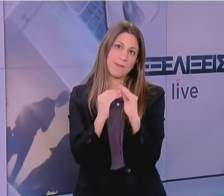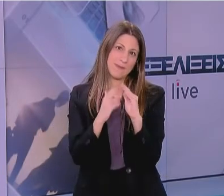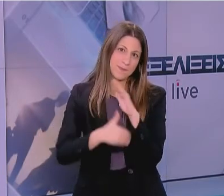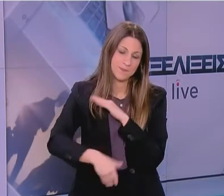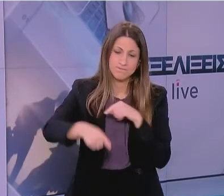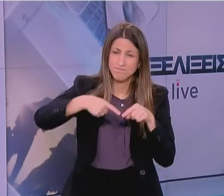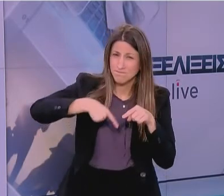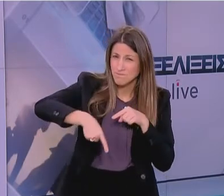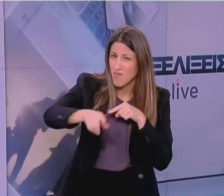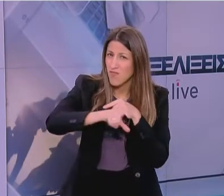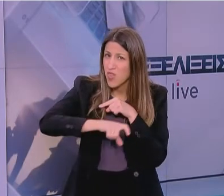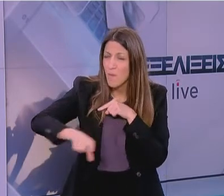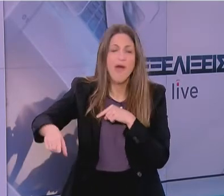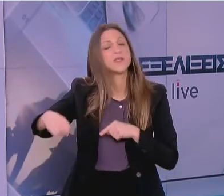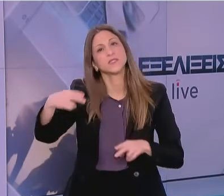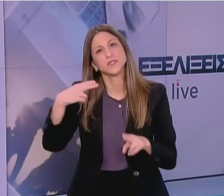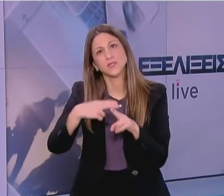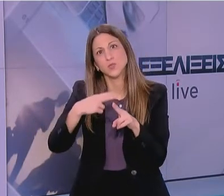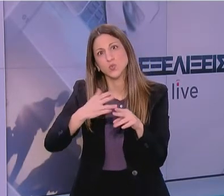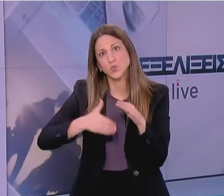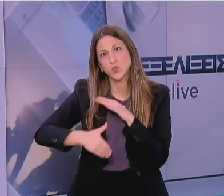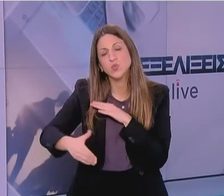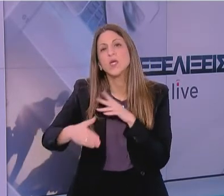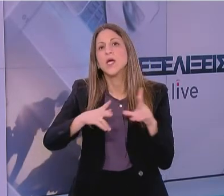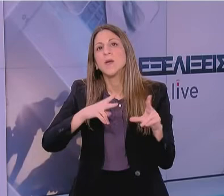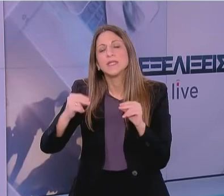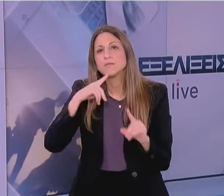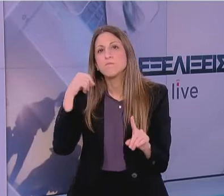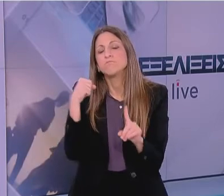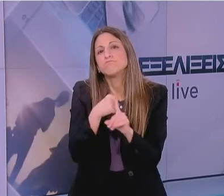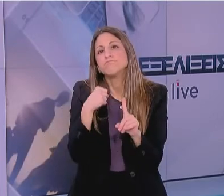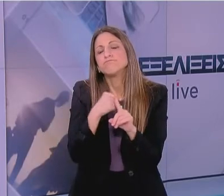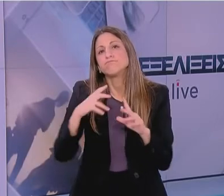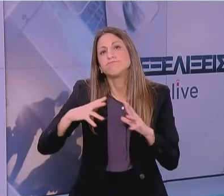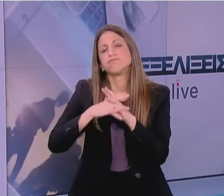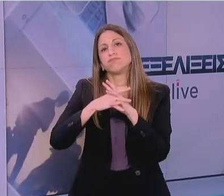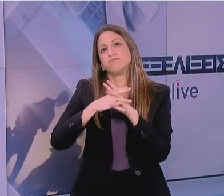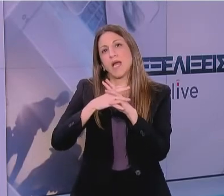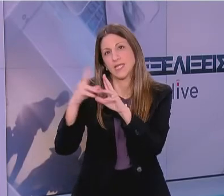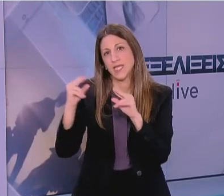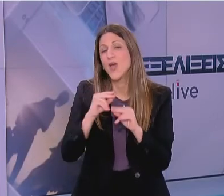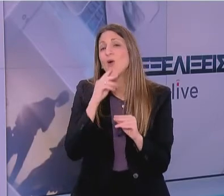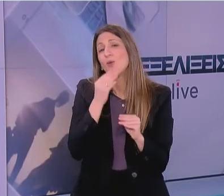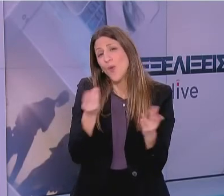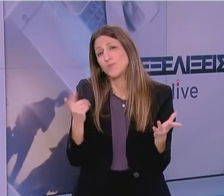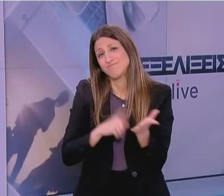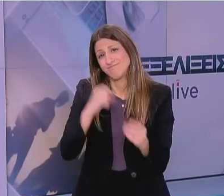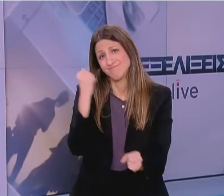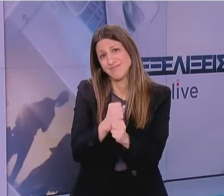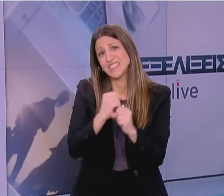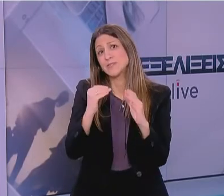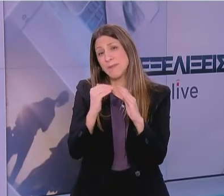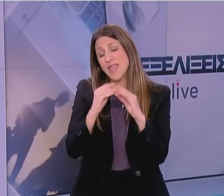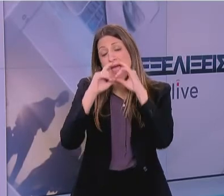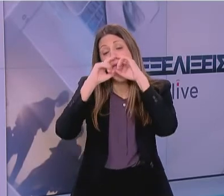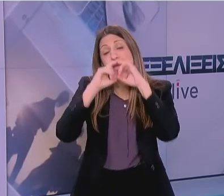μέρες δίνουμε έναν ακόμα αγώνα, μια μεγάλη ακόμα μάχη. Γιατί το να μείνουμε σπίτι είναι η πιο δύσκολη επιλογή. Είναι όμως